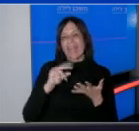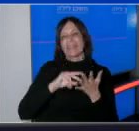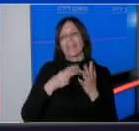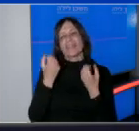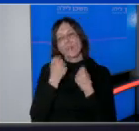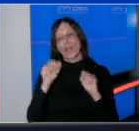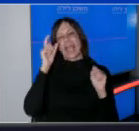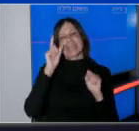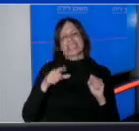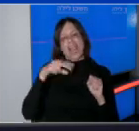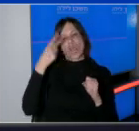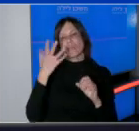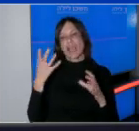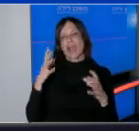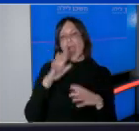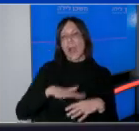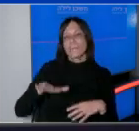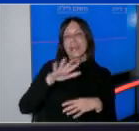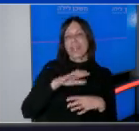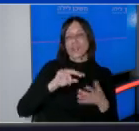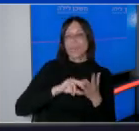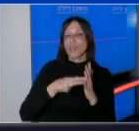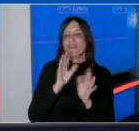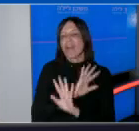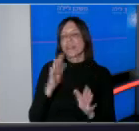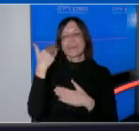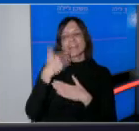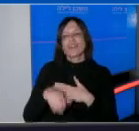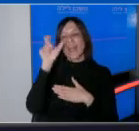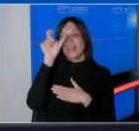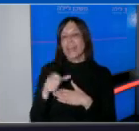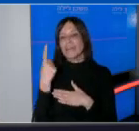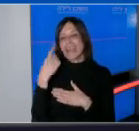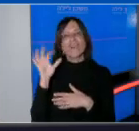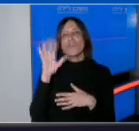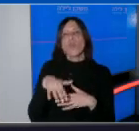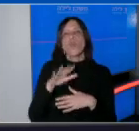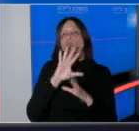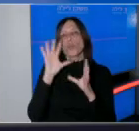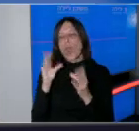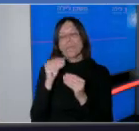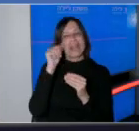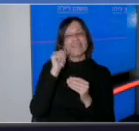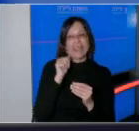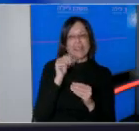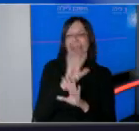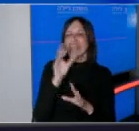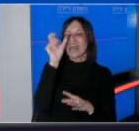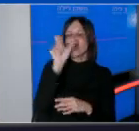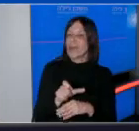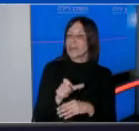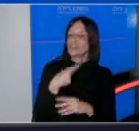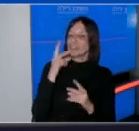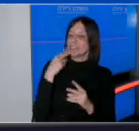להתנהל, ועל איך המנגנון הפוליטי צריך להתנהל. כאילו אין בסוף את הבן אדם היחיד הזה, גם אם הם כולם גברים לבנים ופריבילגיים, אין את הבן אדם היחיד